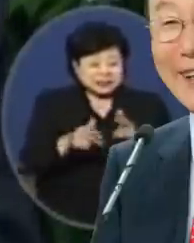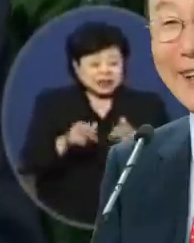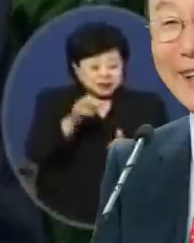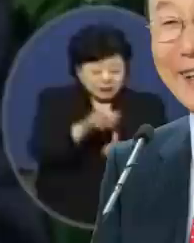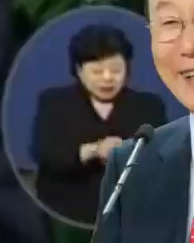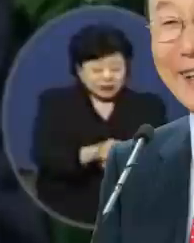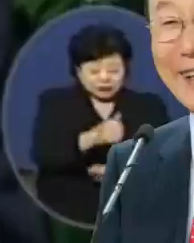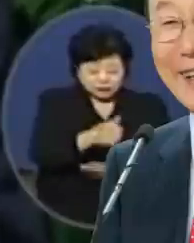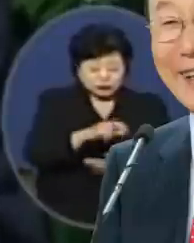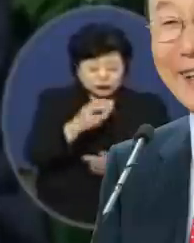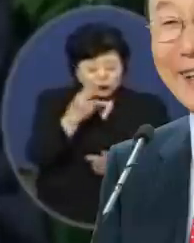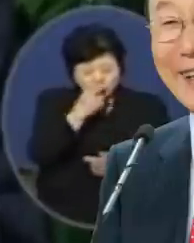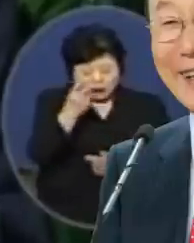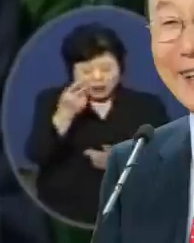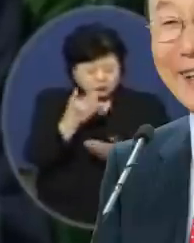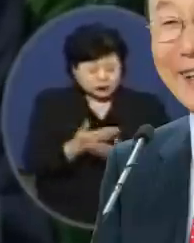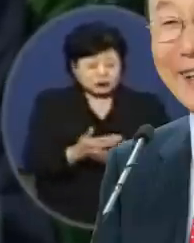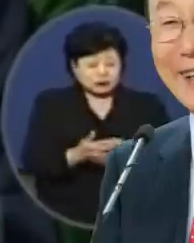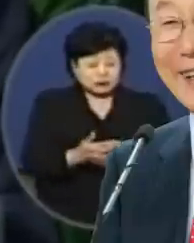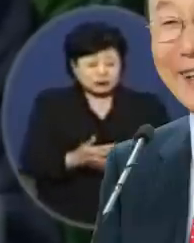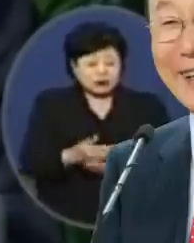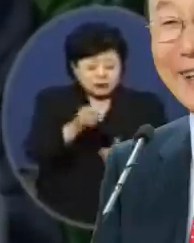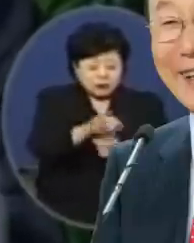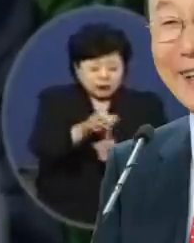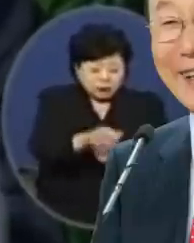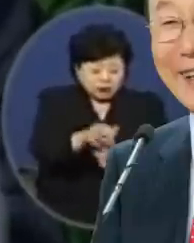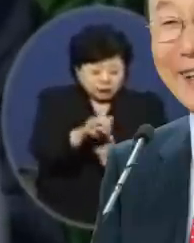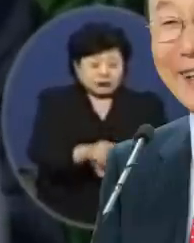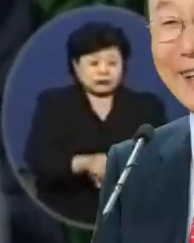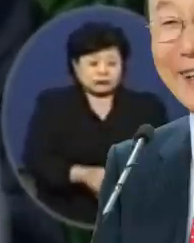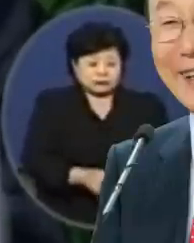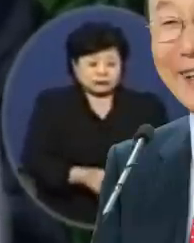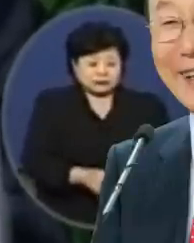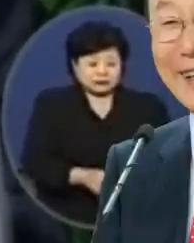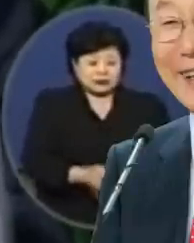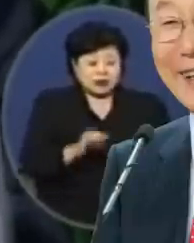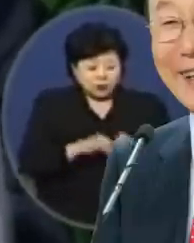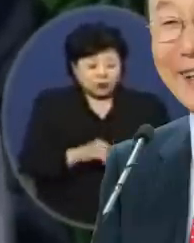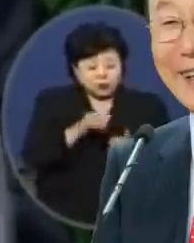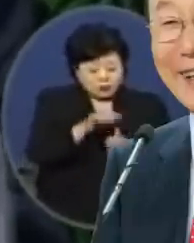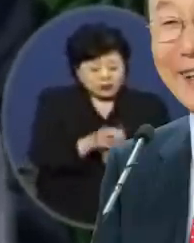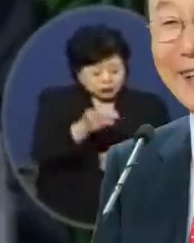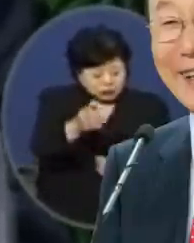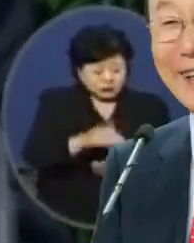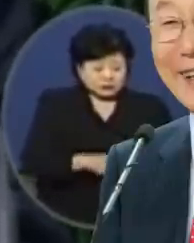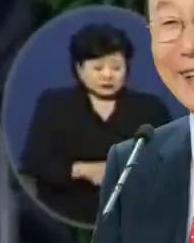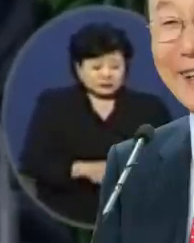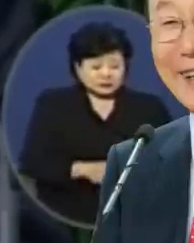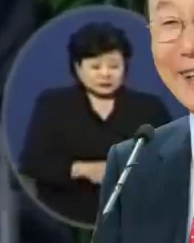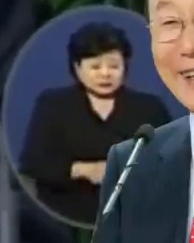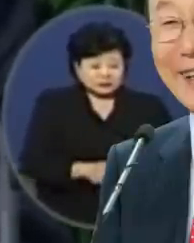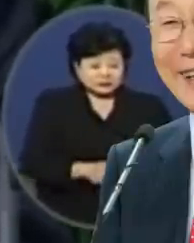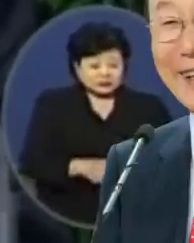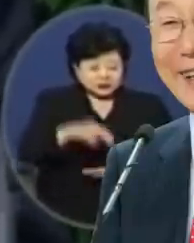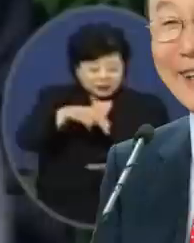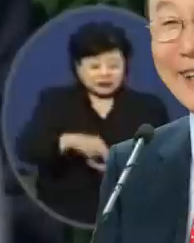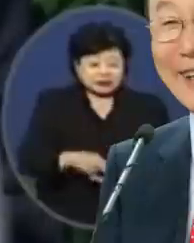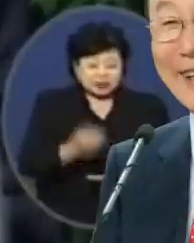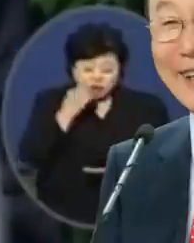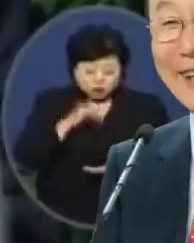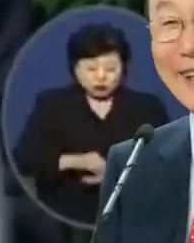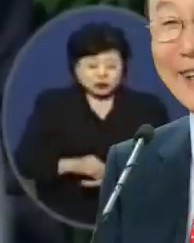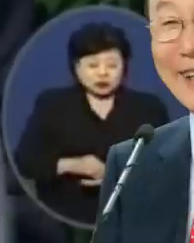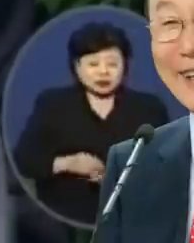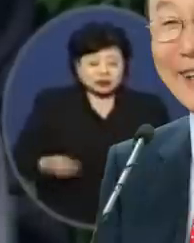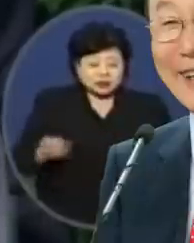맡기고 주님 돌봐주시옵소서. 진짜입니다. 맡겨주십시오. 꼭 맡아주십시오. 그 일했으면서 부시부시 또